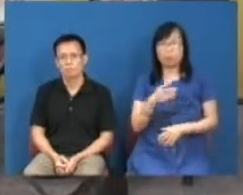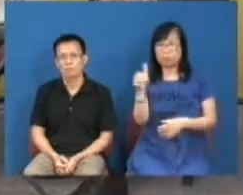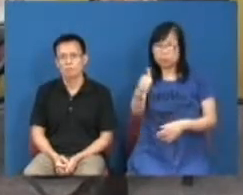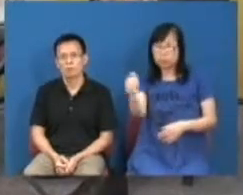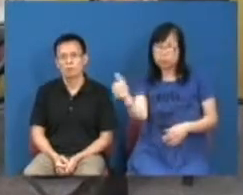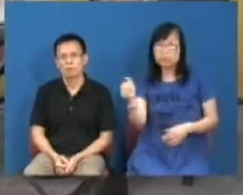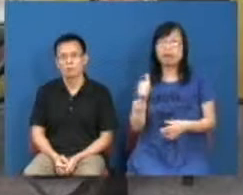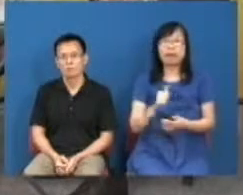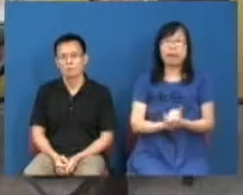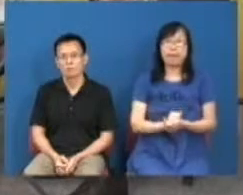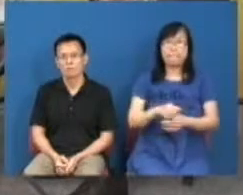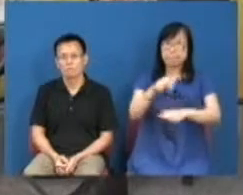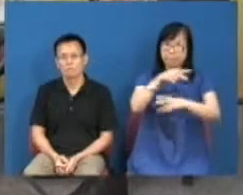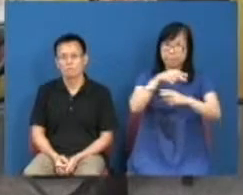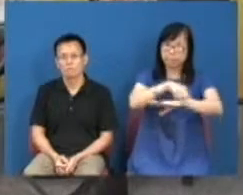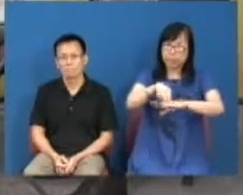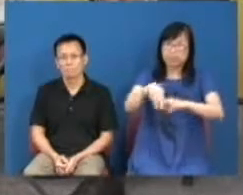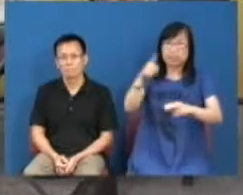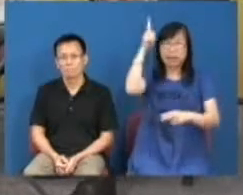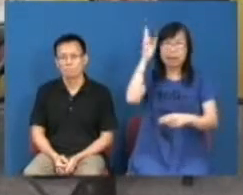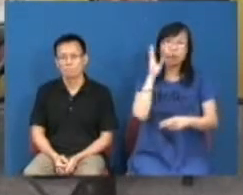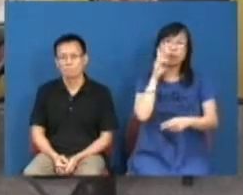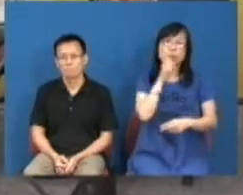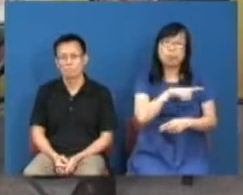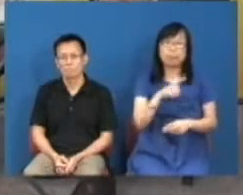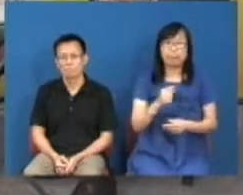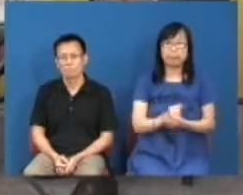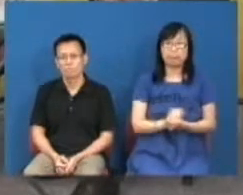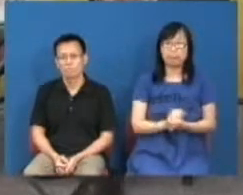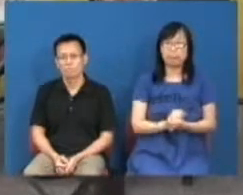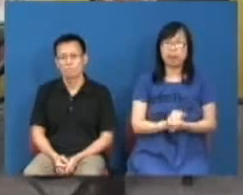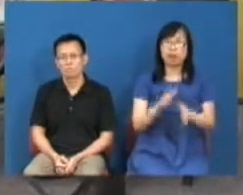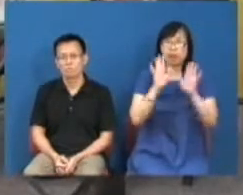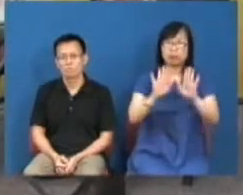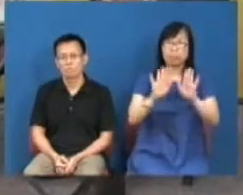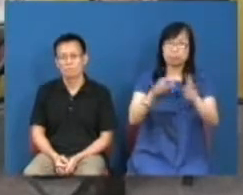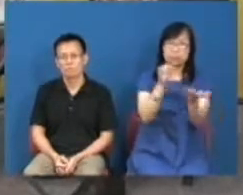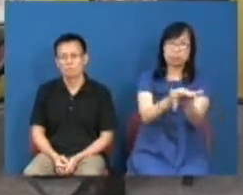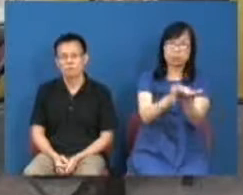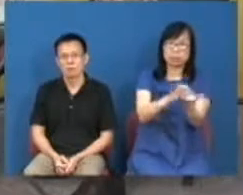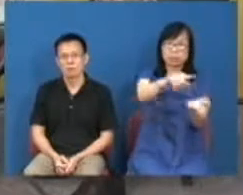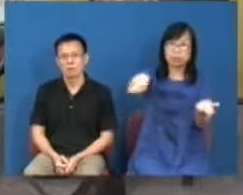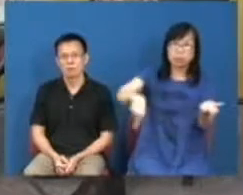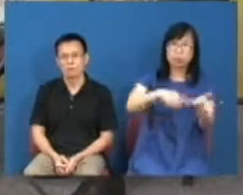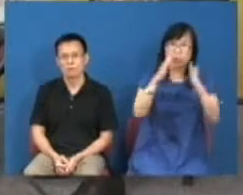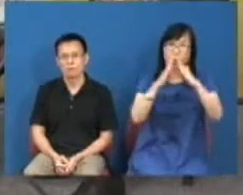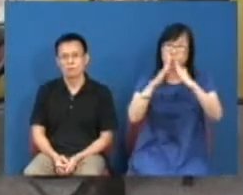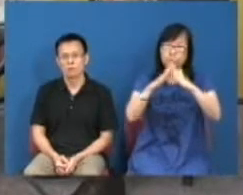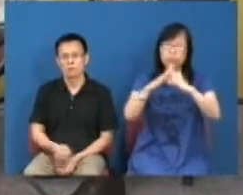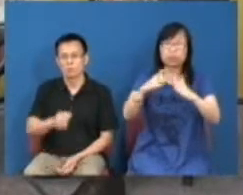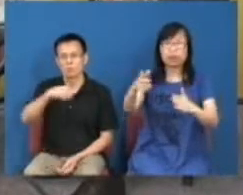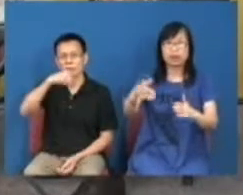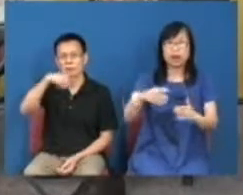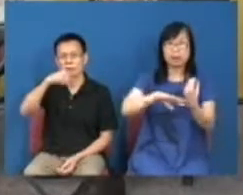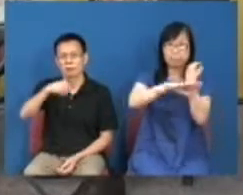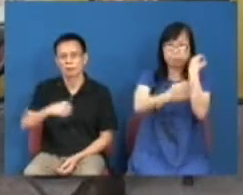謝蒲職師呢，在上個星期啦，我們都幫助一些地區的屋苑，在同